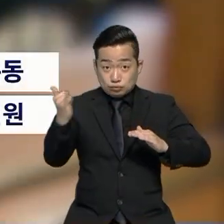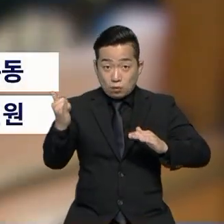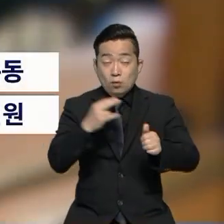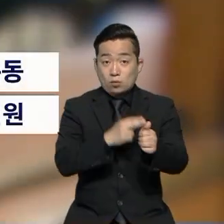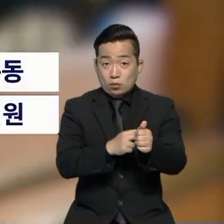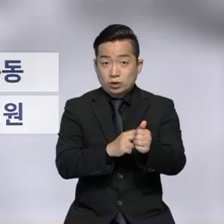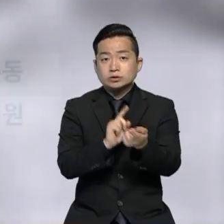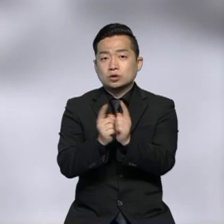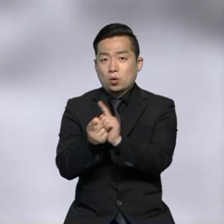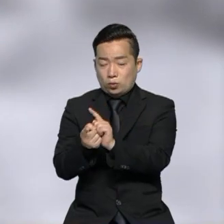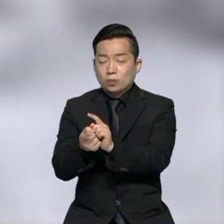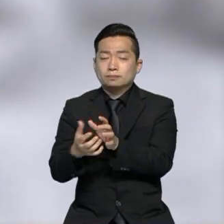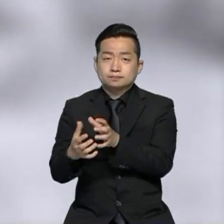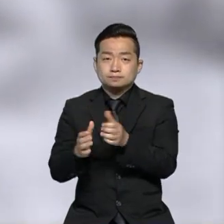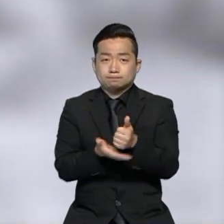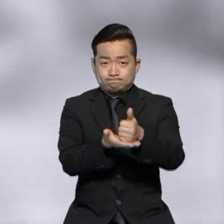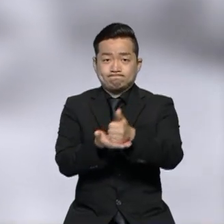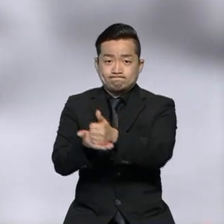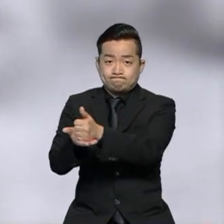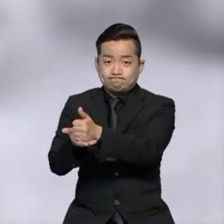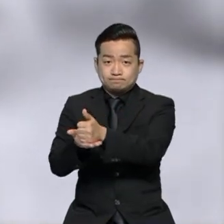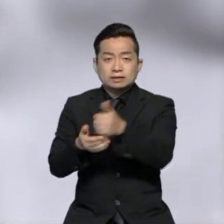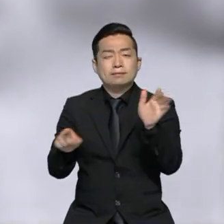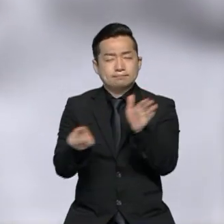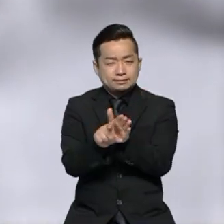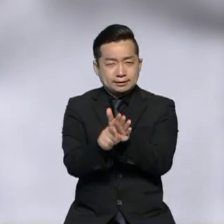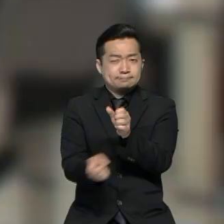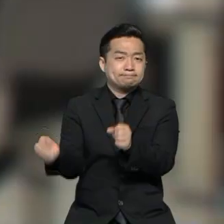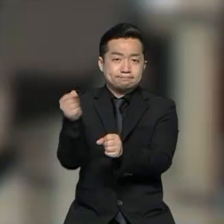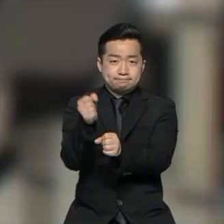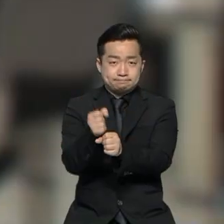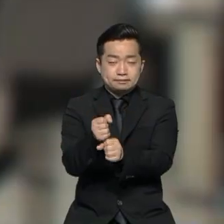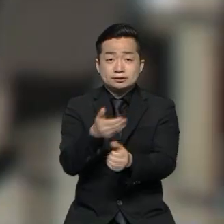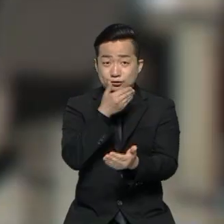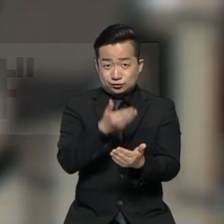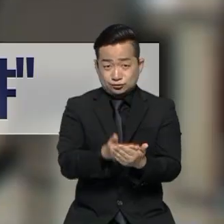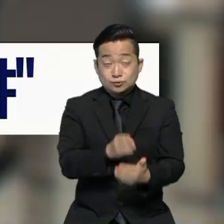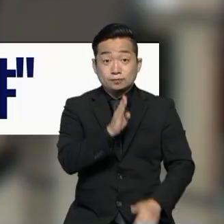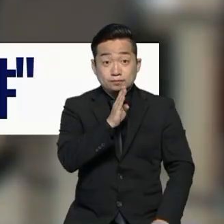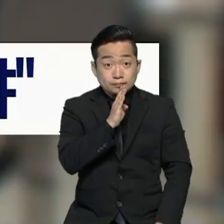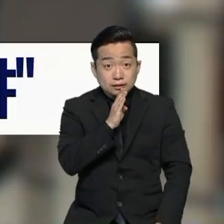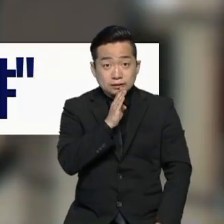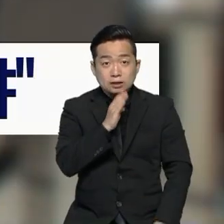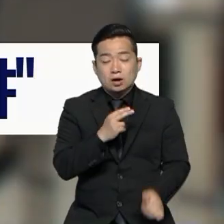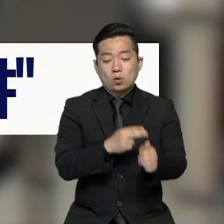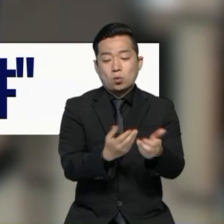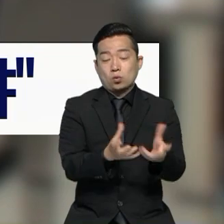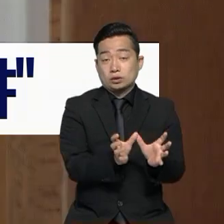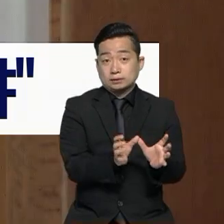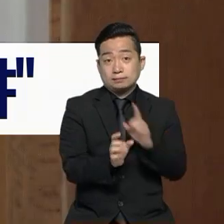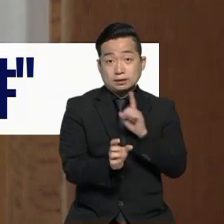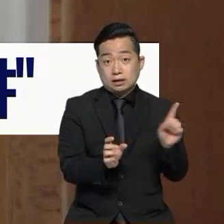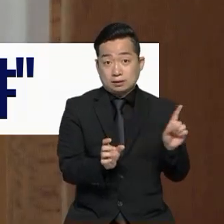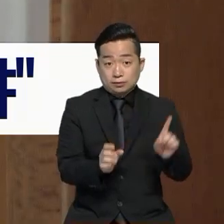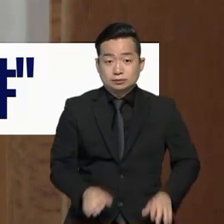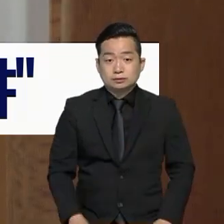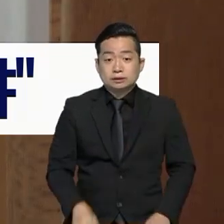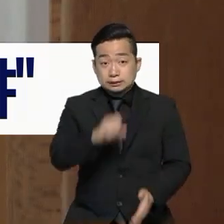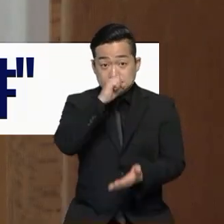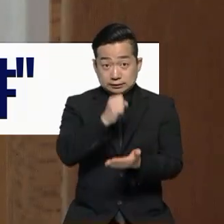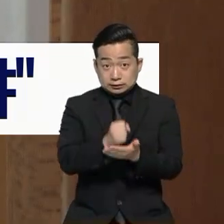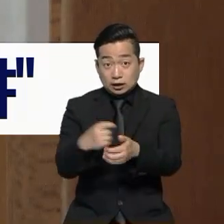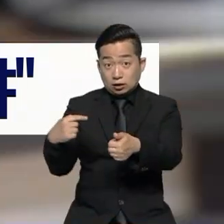보호자가 상호 존중하고 교실의 신뢰를 회복하는 게 무엇보다 중요하겠지만 교원단체들은 일단 정당한